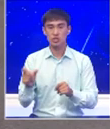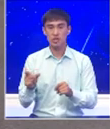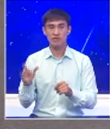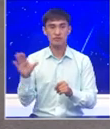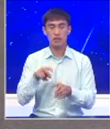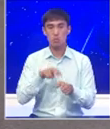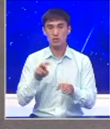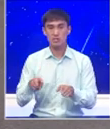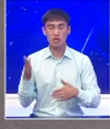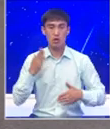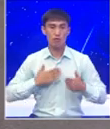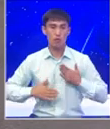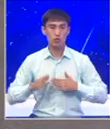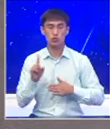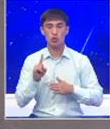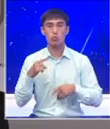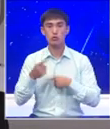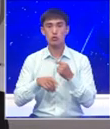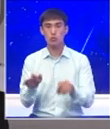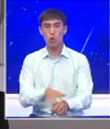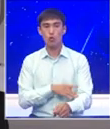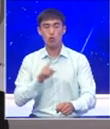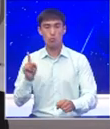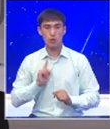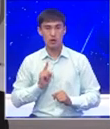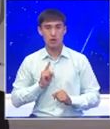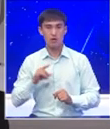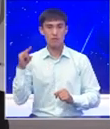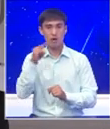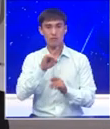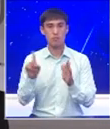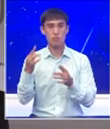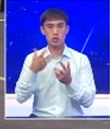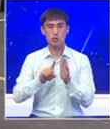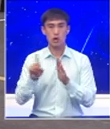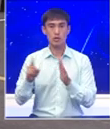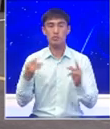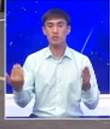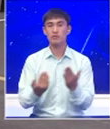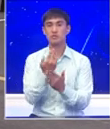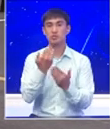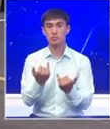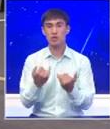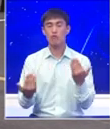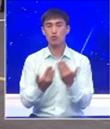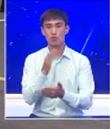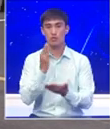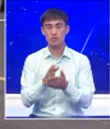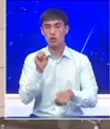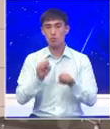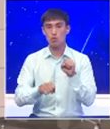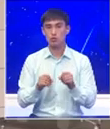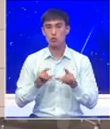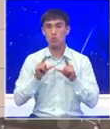Все пассажиры весьма довольны тем, что после долгого перерыва авиасообщение между городами возобновилось. И теперь они вновь имеют